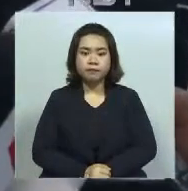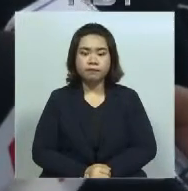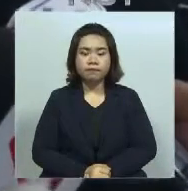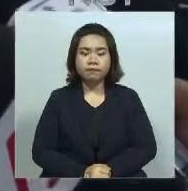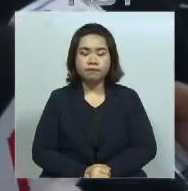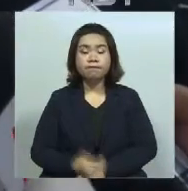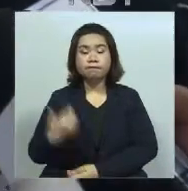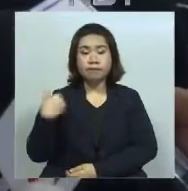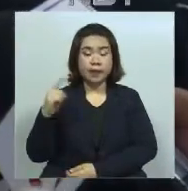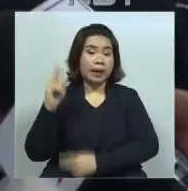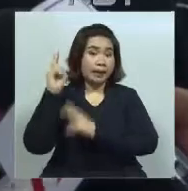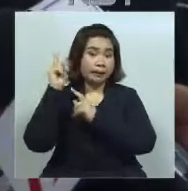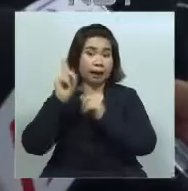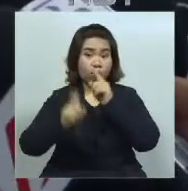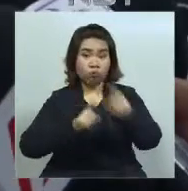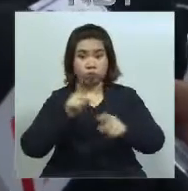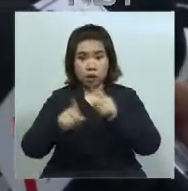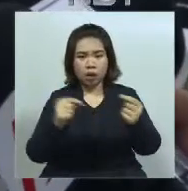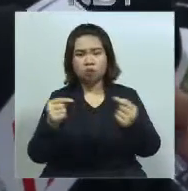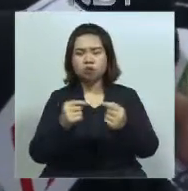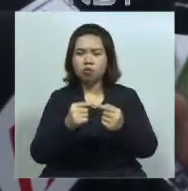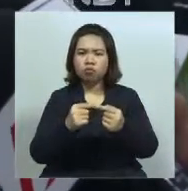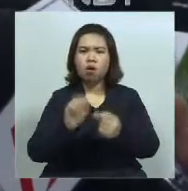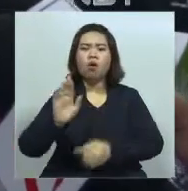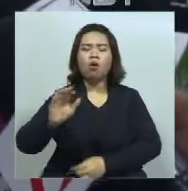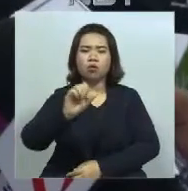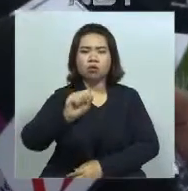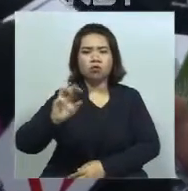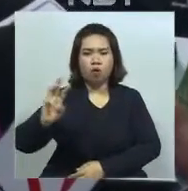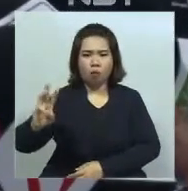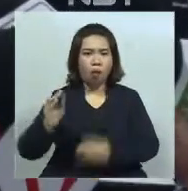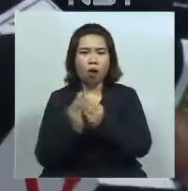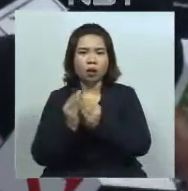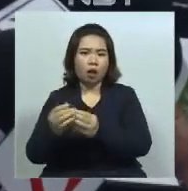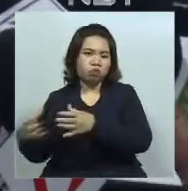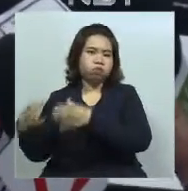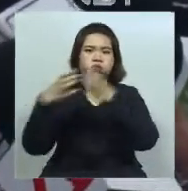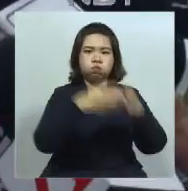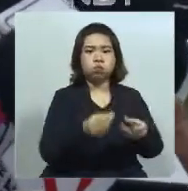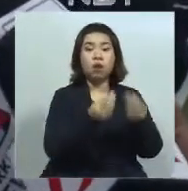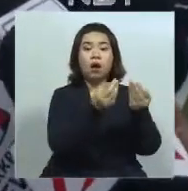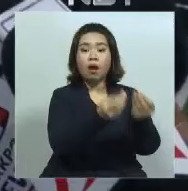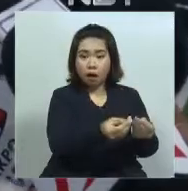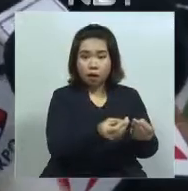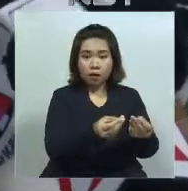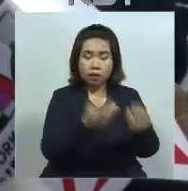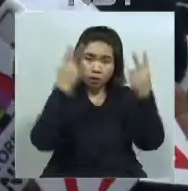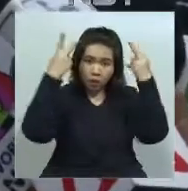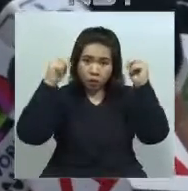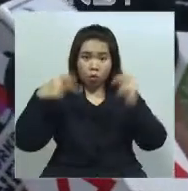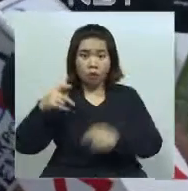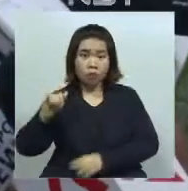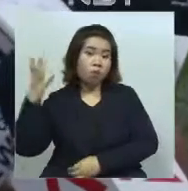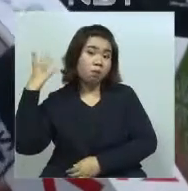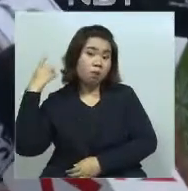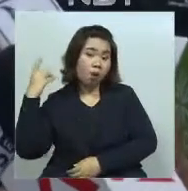นอกจากนี้นะครับนักข่าวก็ได้ไปถามถึงเรื่องของกรณีการใช้สิทธิ์ของสว.ในการเทคะแนนเสียงเลือกพลเอกประยุทธ์ในที่ประชุมรัฐสภาเมื่อ